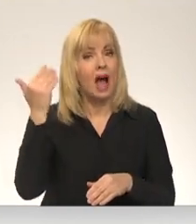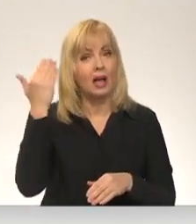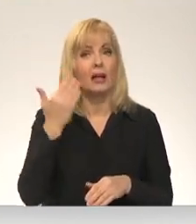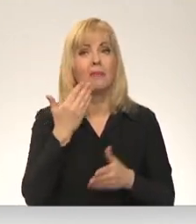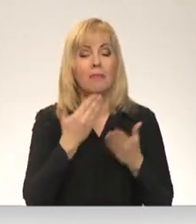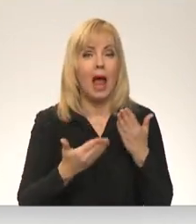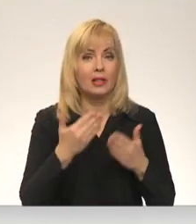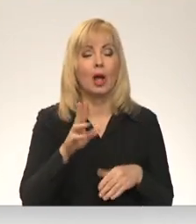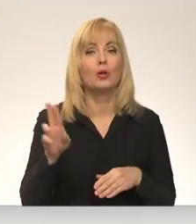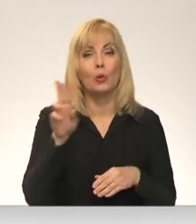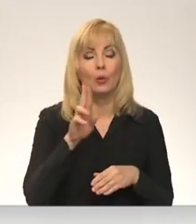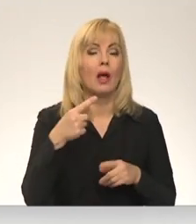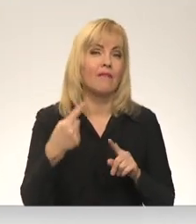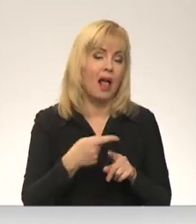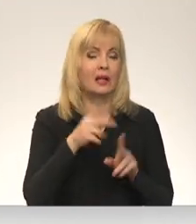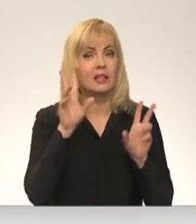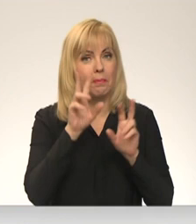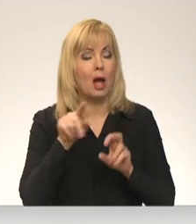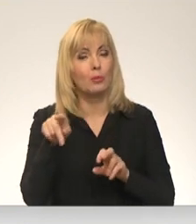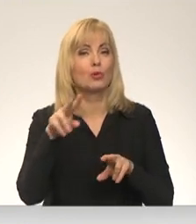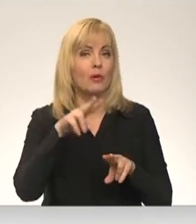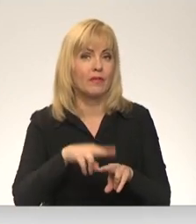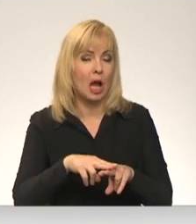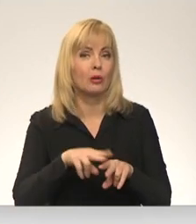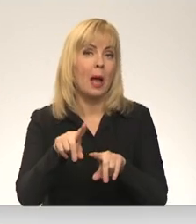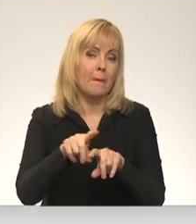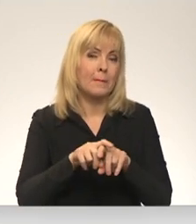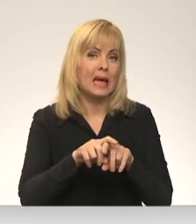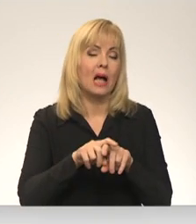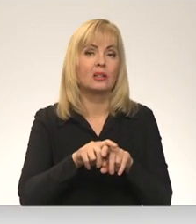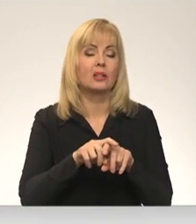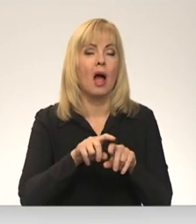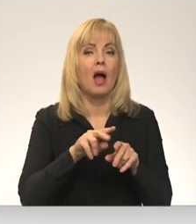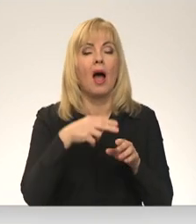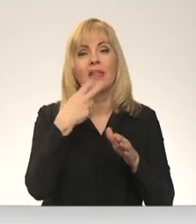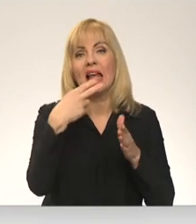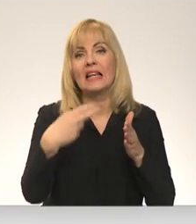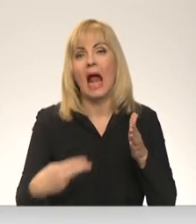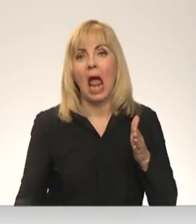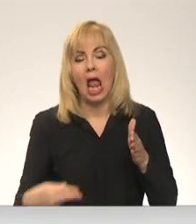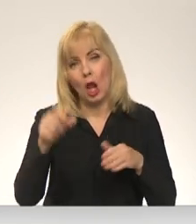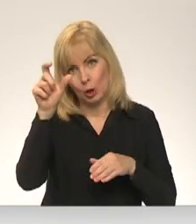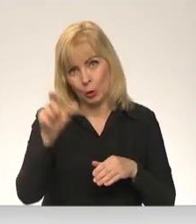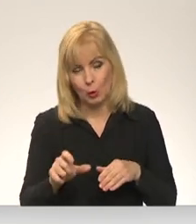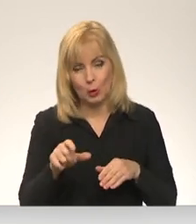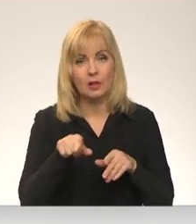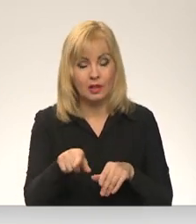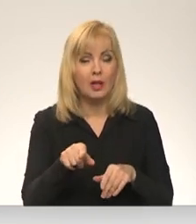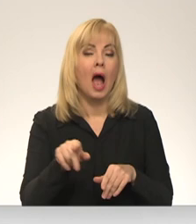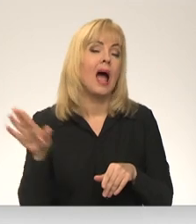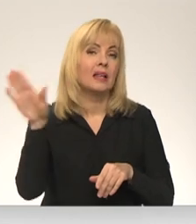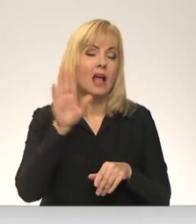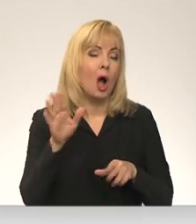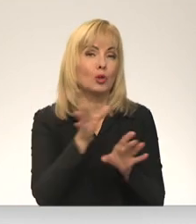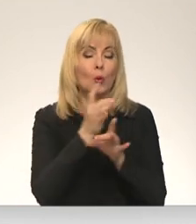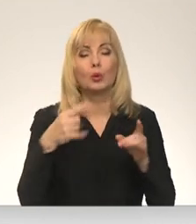mēģināsim mājā jūnijā apskatīt šo objektu uz vietas, piesaistot nirējas, lai tad saprastu labāk, kas tad tas īsti ir. Nacionālā kultūras